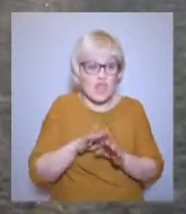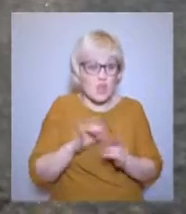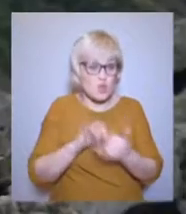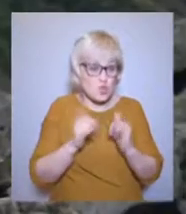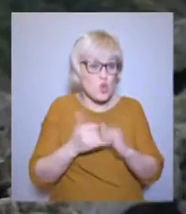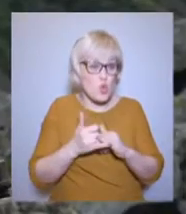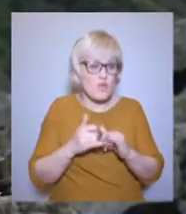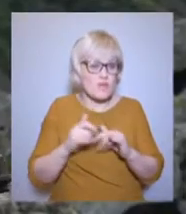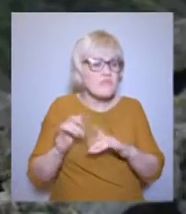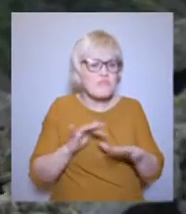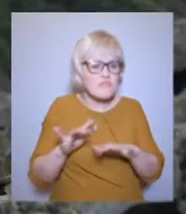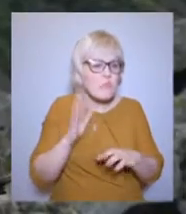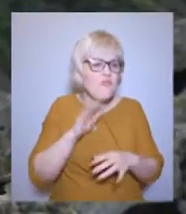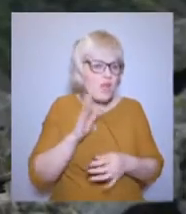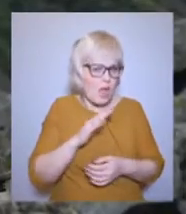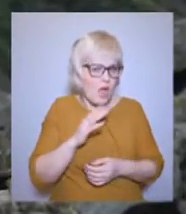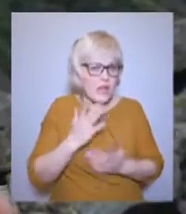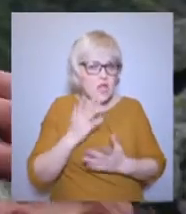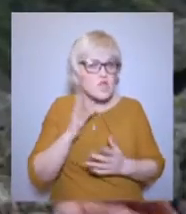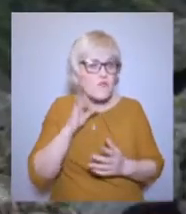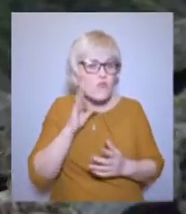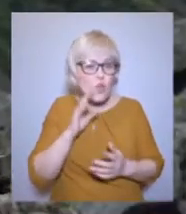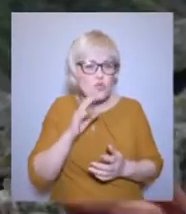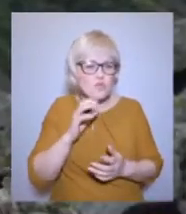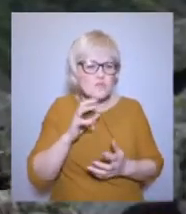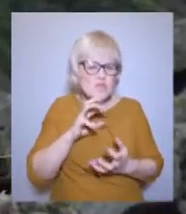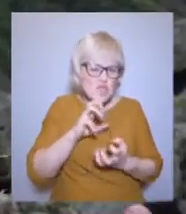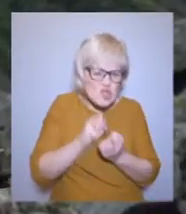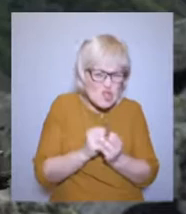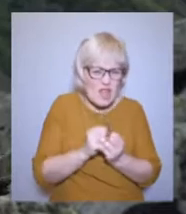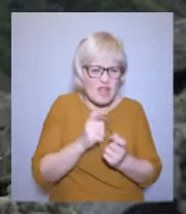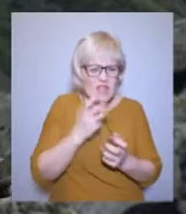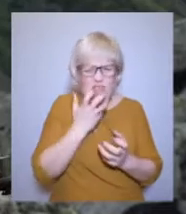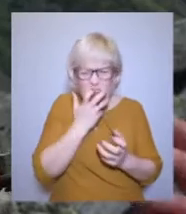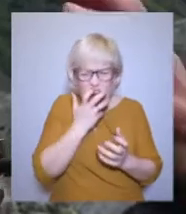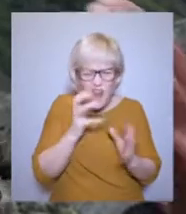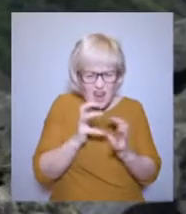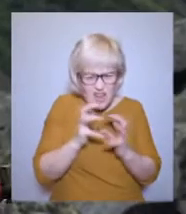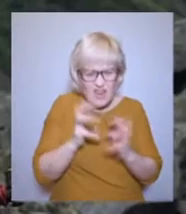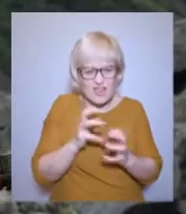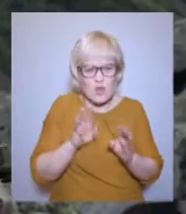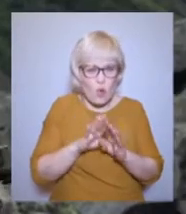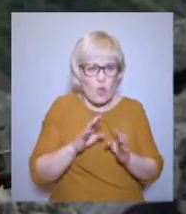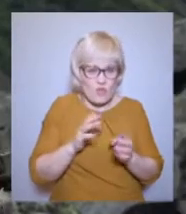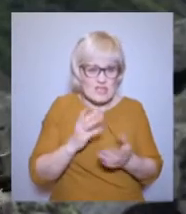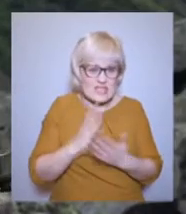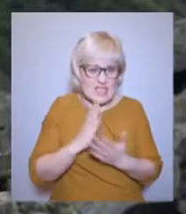равно. И вот эти растворы, в которых масса элементов, примесей, в том числе